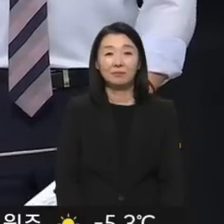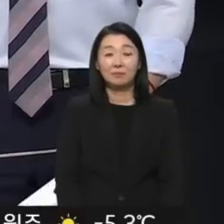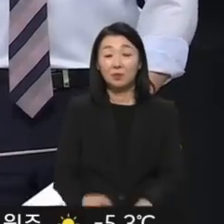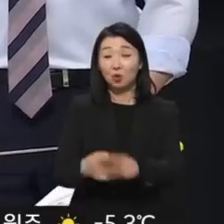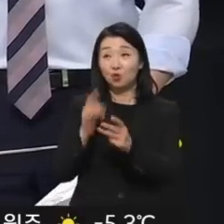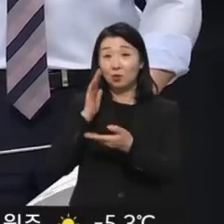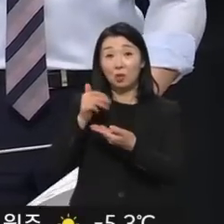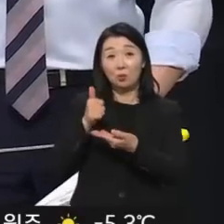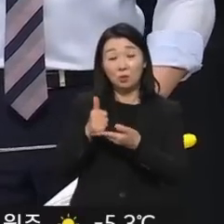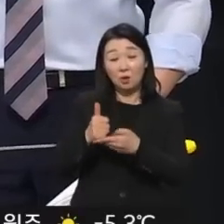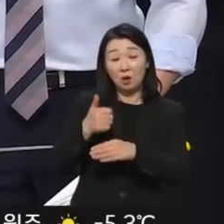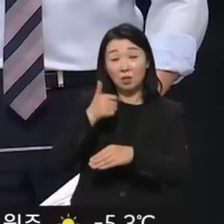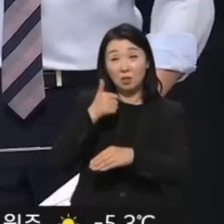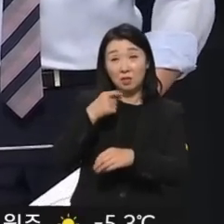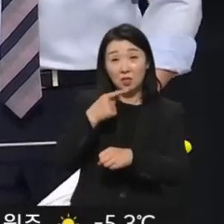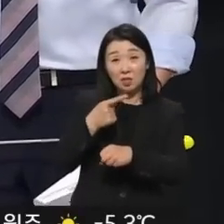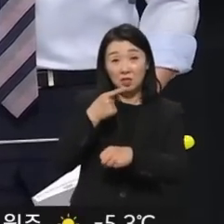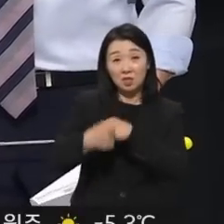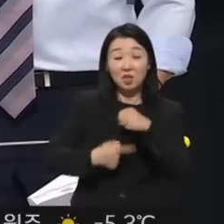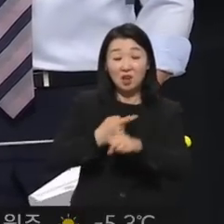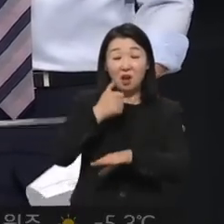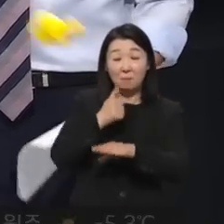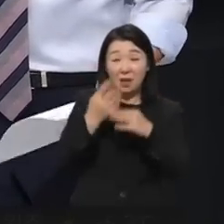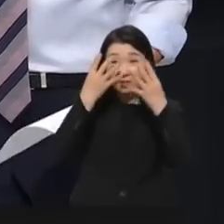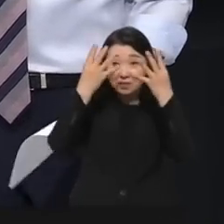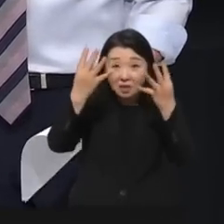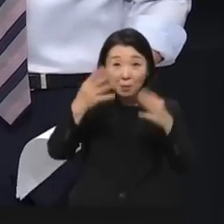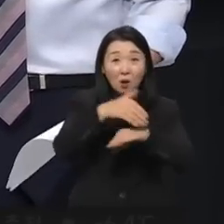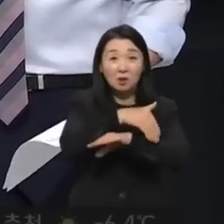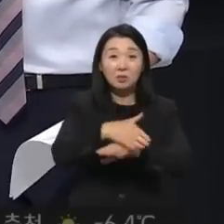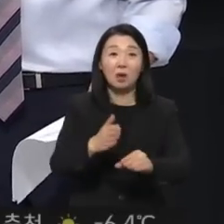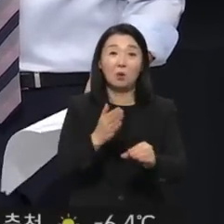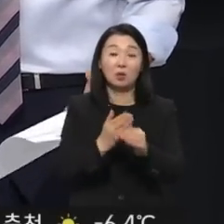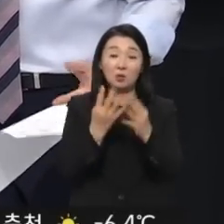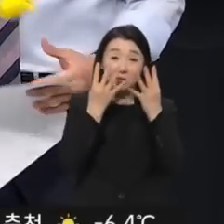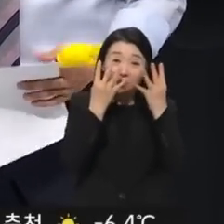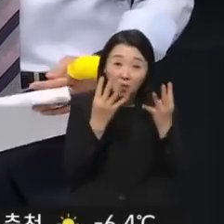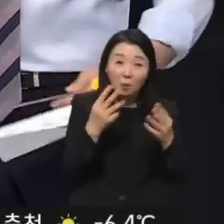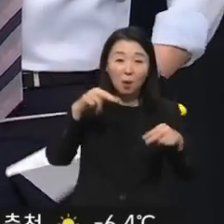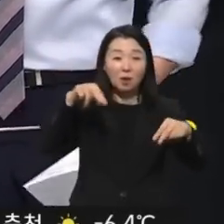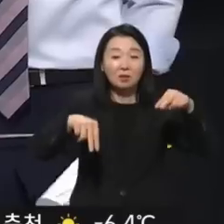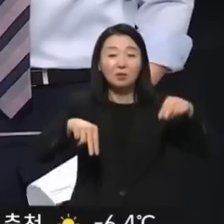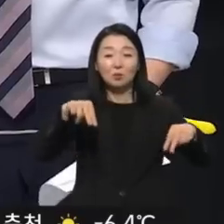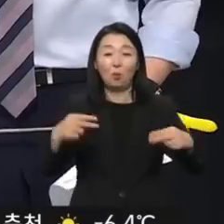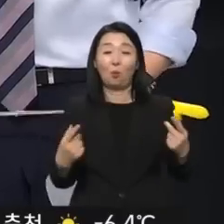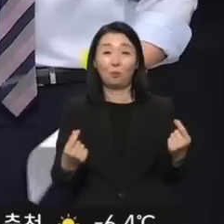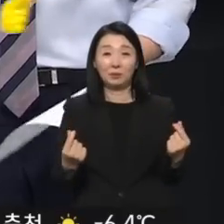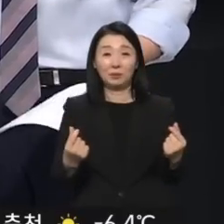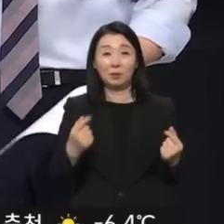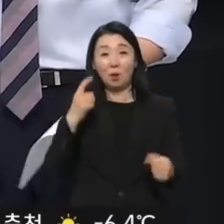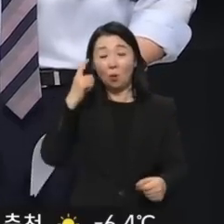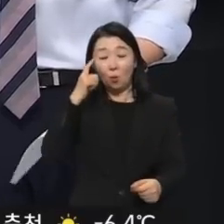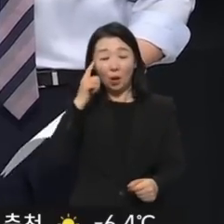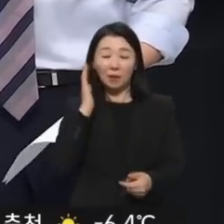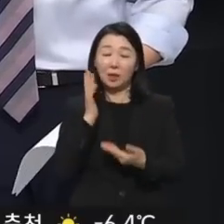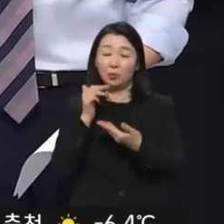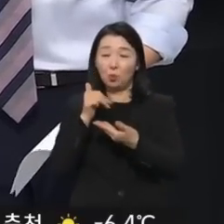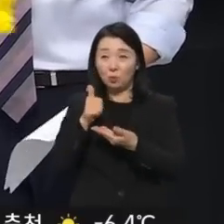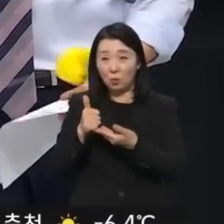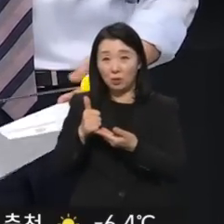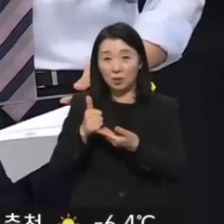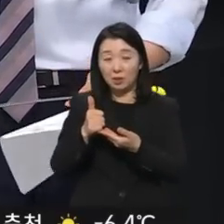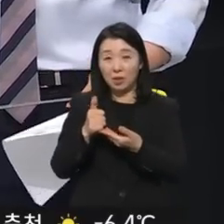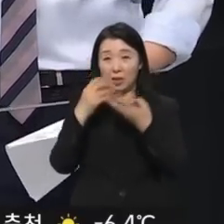윤석열 대통령 연말 사면을 추진하고 있다고 합니다. 사면은 사실 이 시소와 비슷한 면이 있습니다. 대통령이